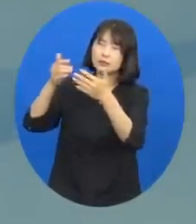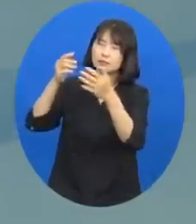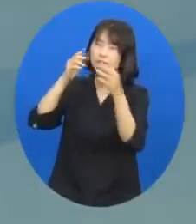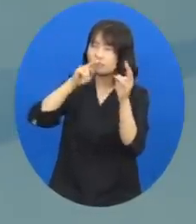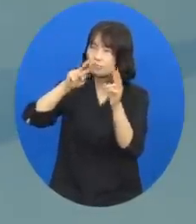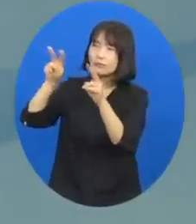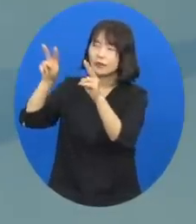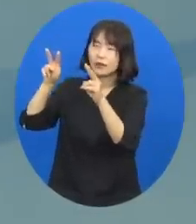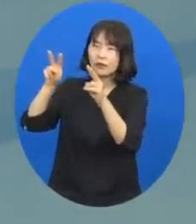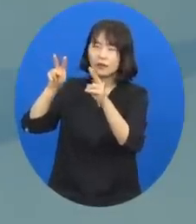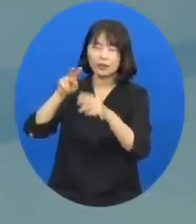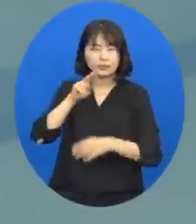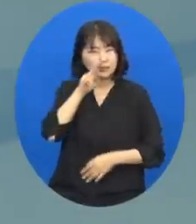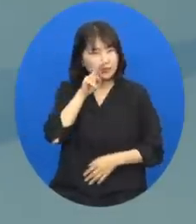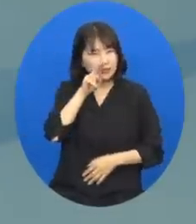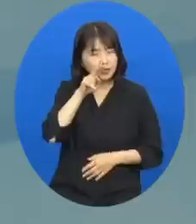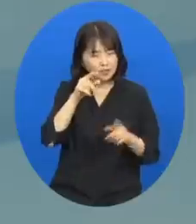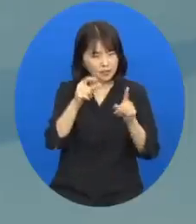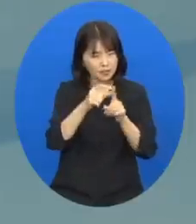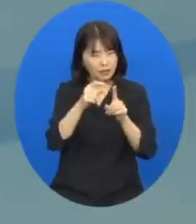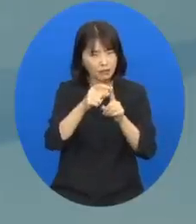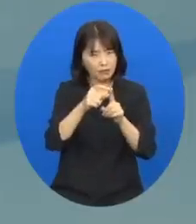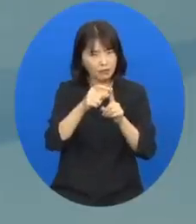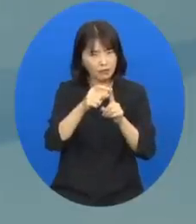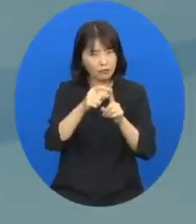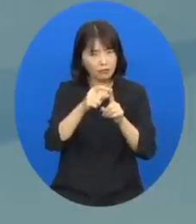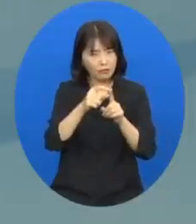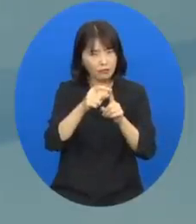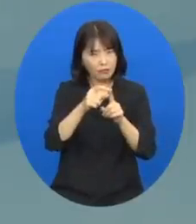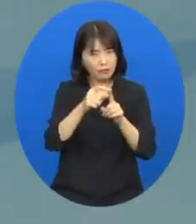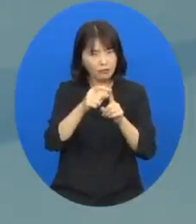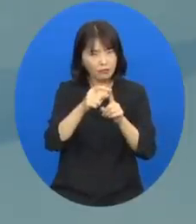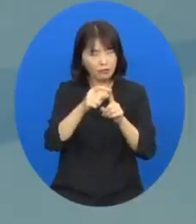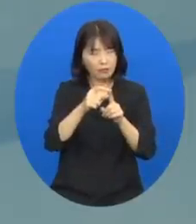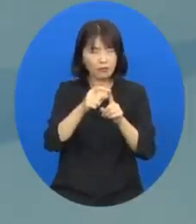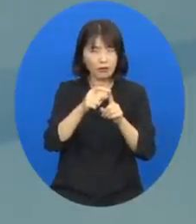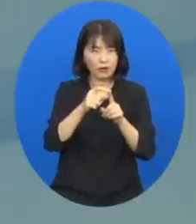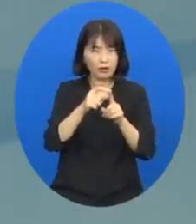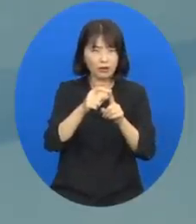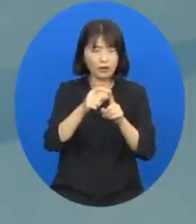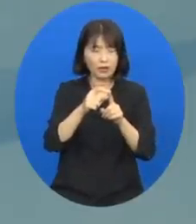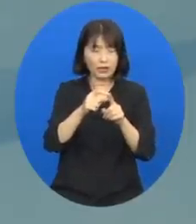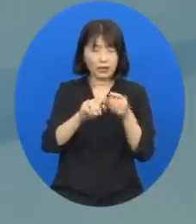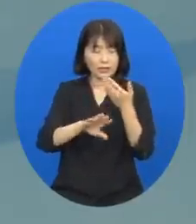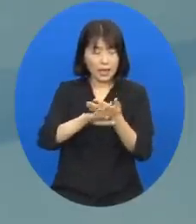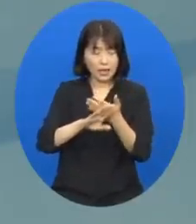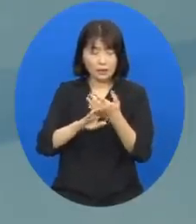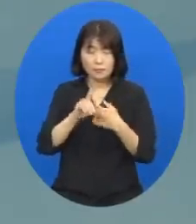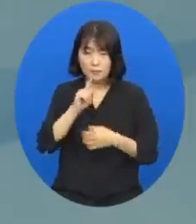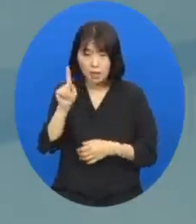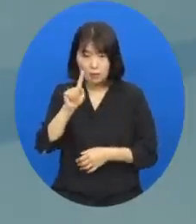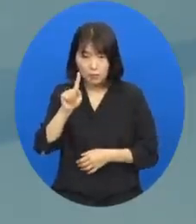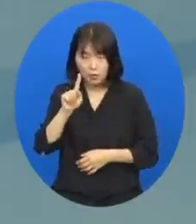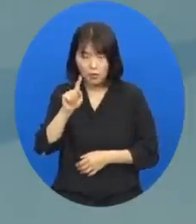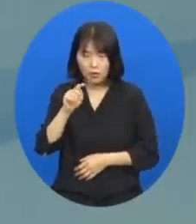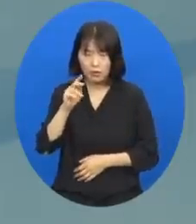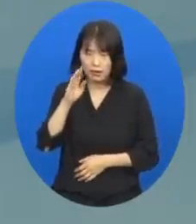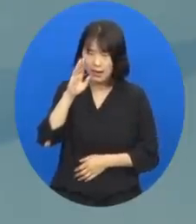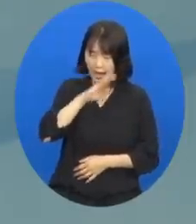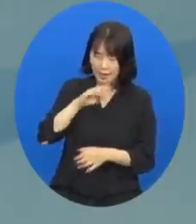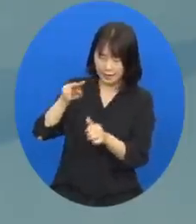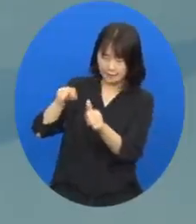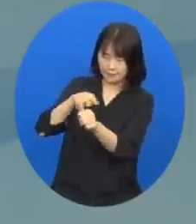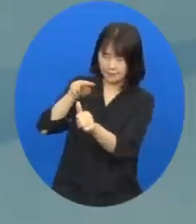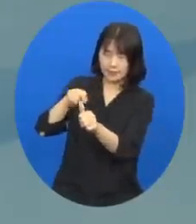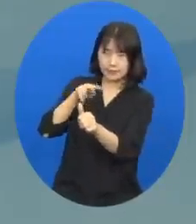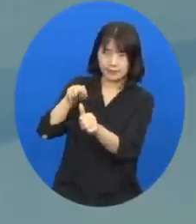단어가 좀 독특한데 아까 악한 시선이 라고 말씀을 들었어요 이 시기에 특정 있습니다 시기는